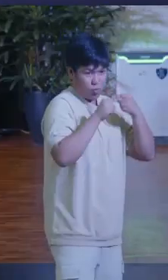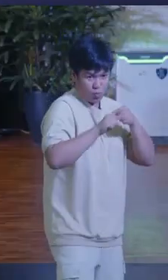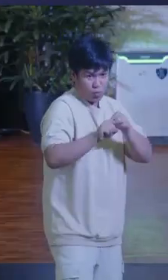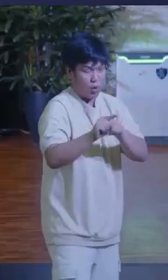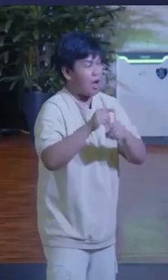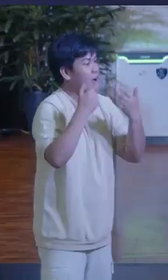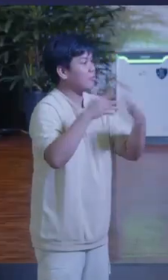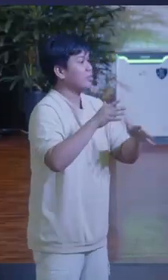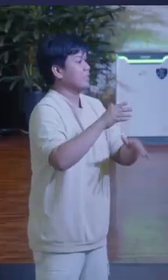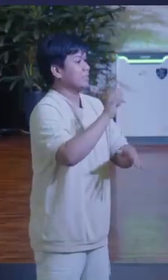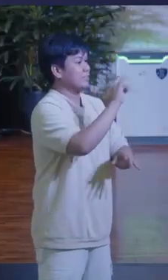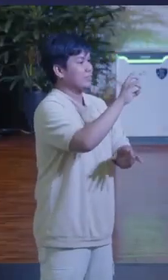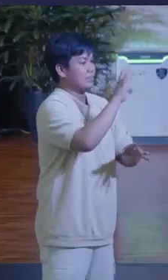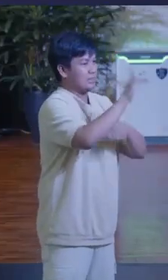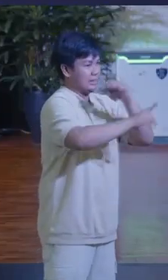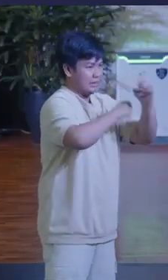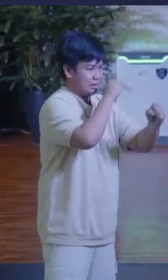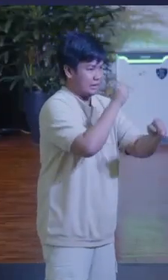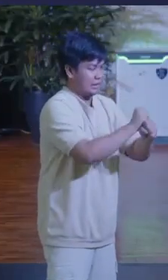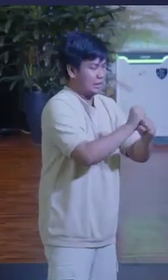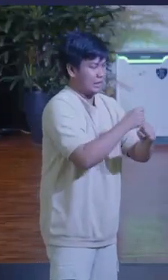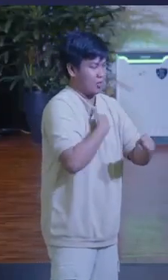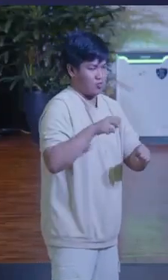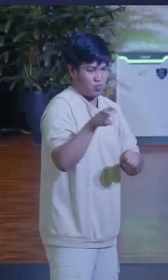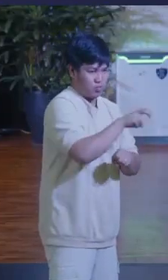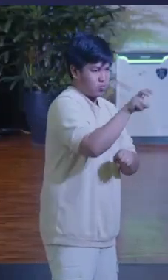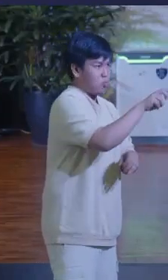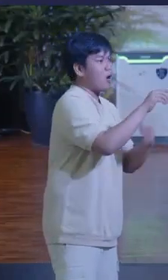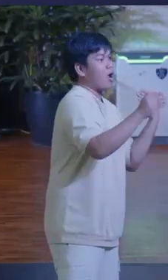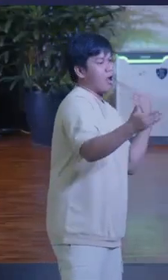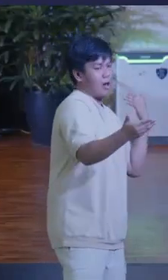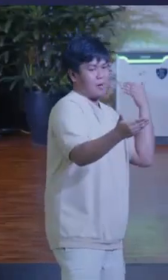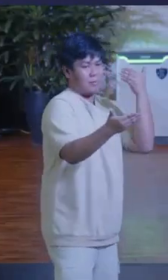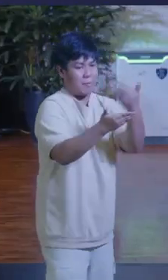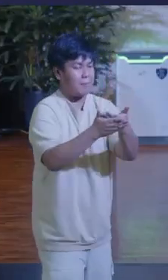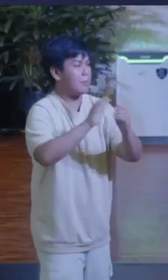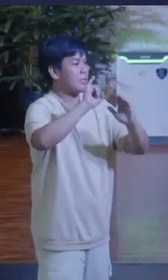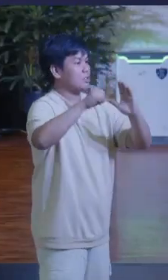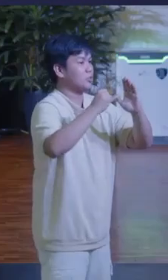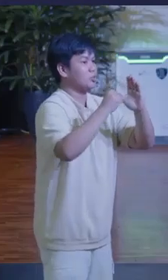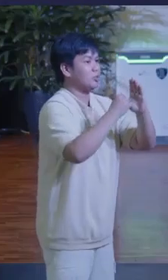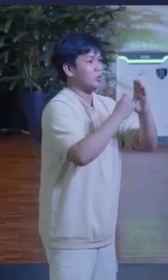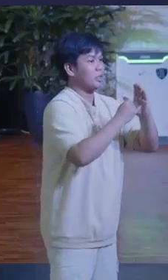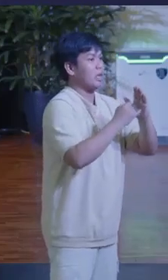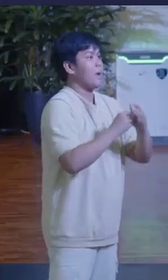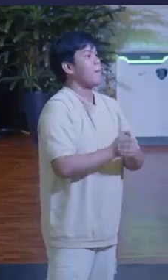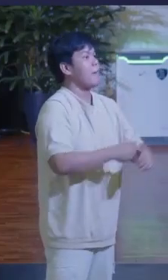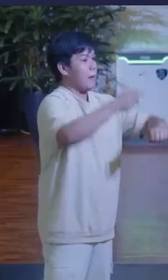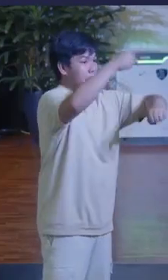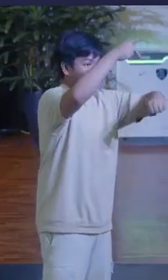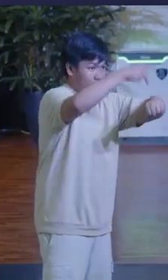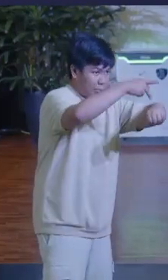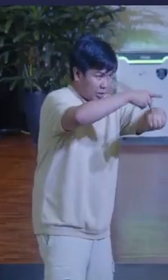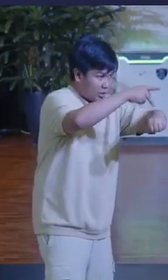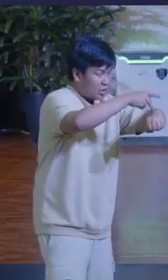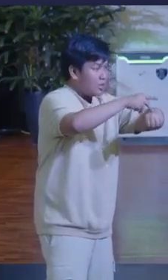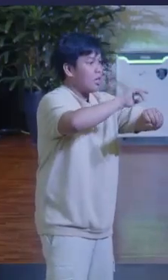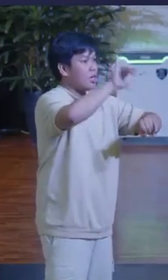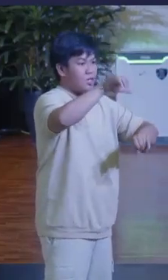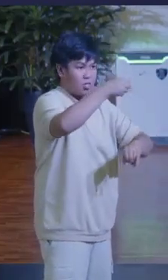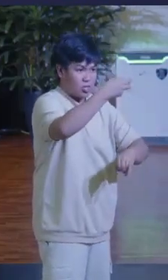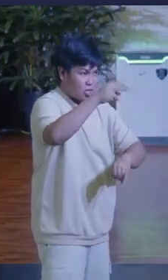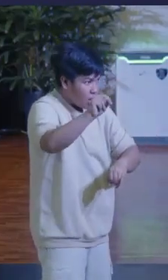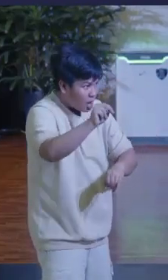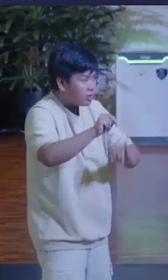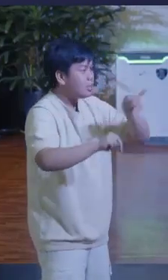17 years, no? Sa kanyang pagdalaw sa Jerusalem, kinamayan siya ni Cephas, si Peter po